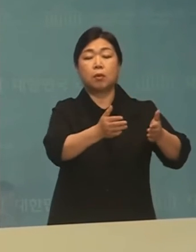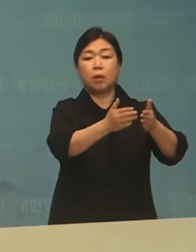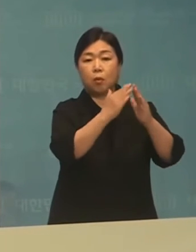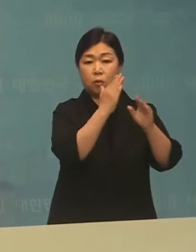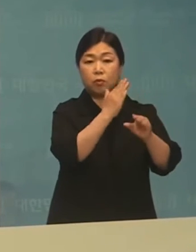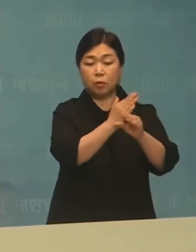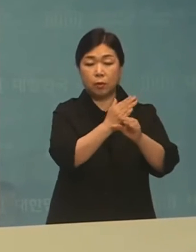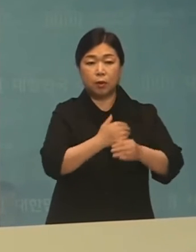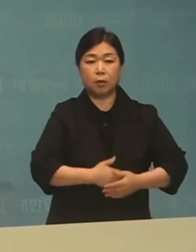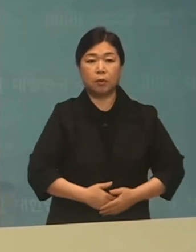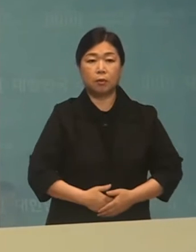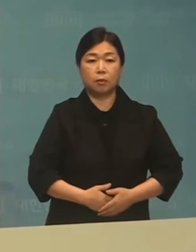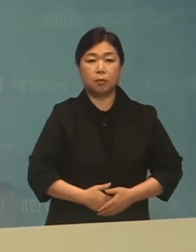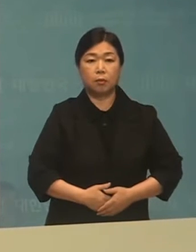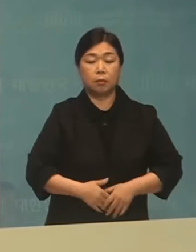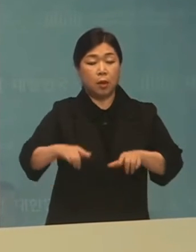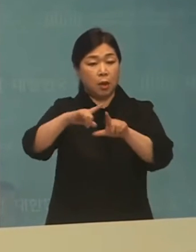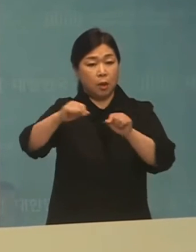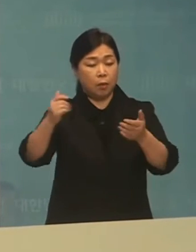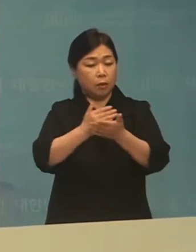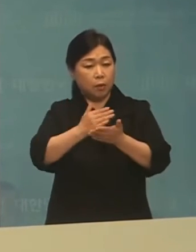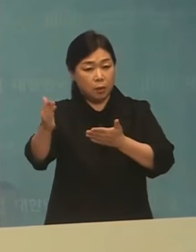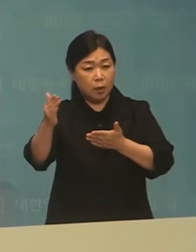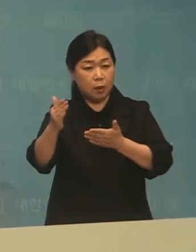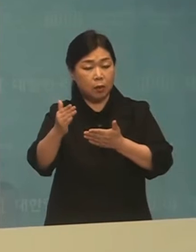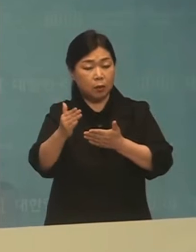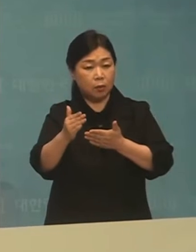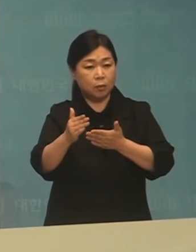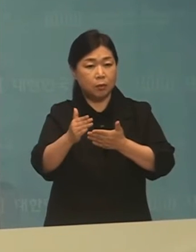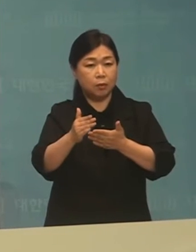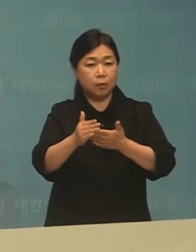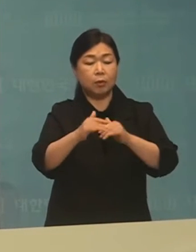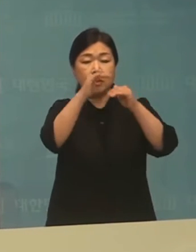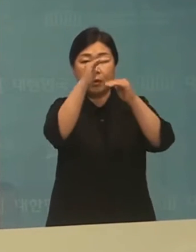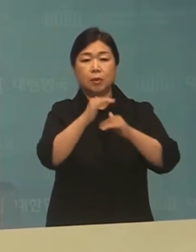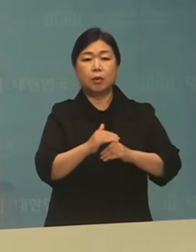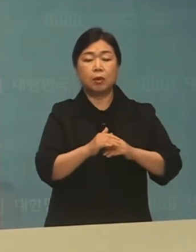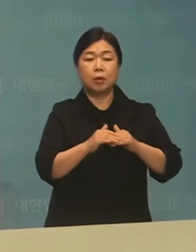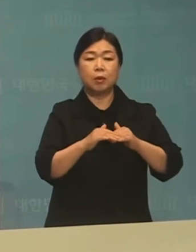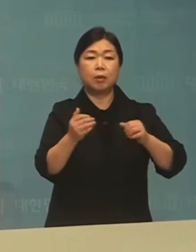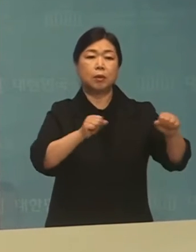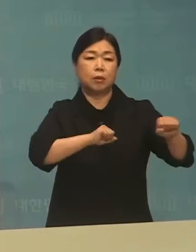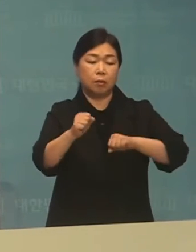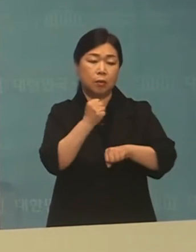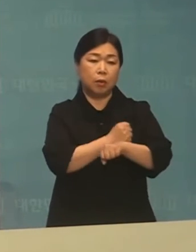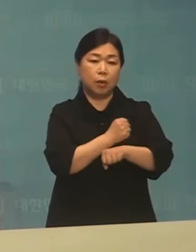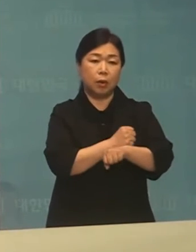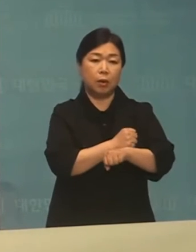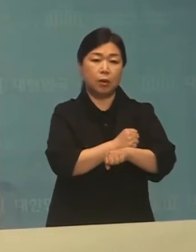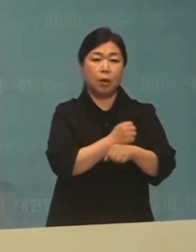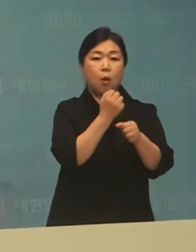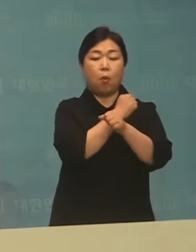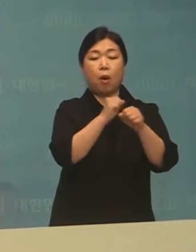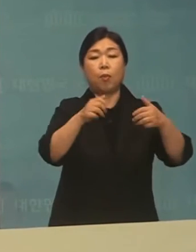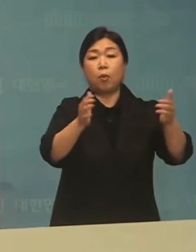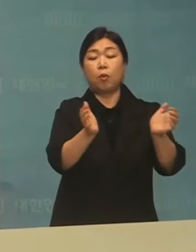친일 청산의 과제가 광복회 주도로 추진되는 데 대하여 절대 다수의